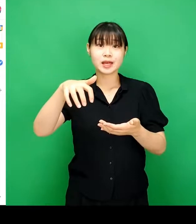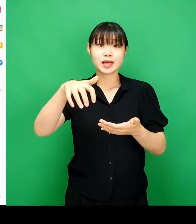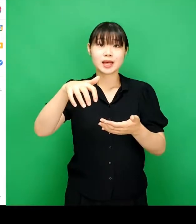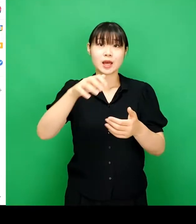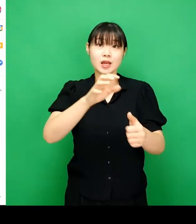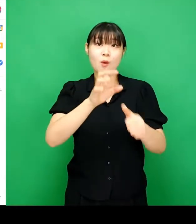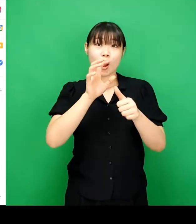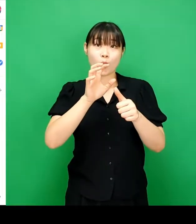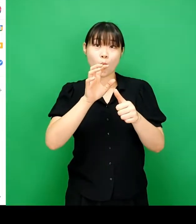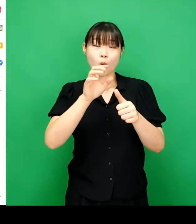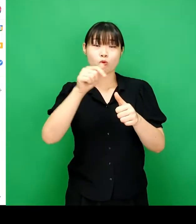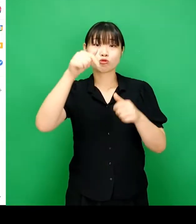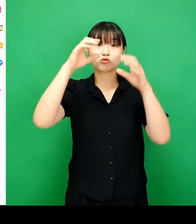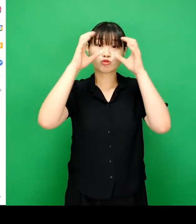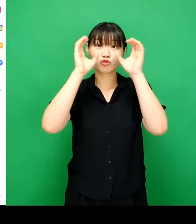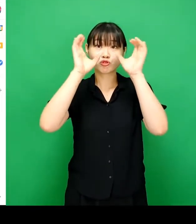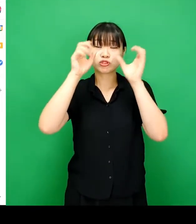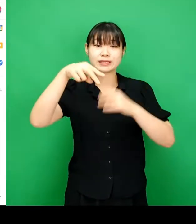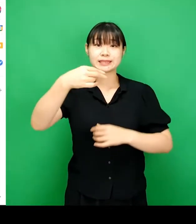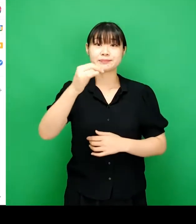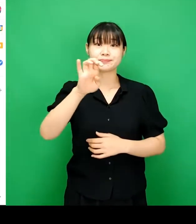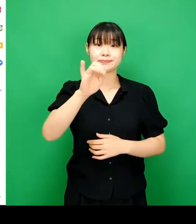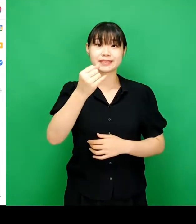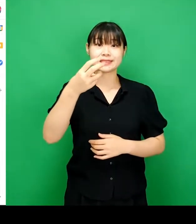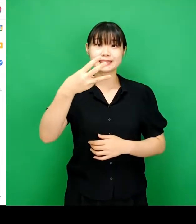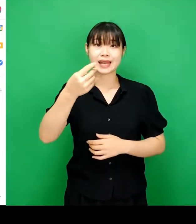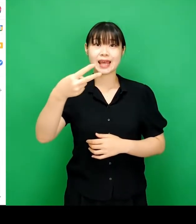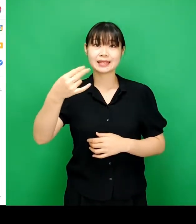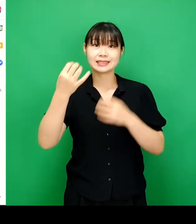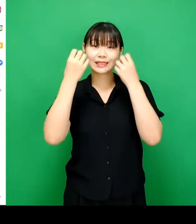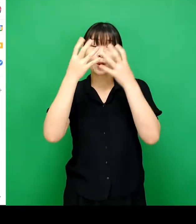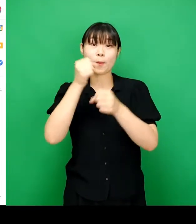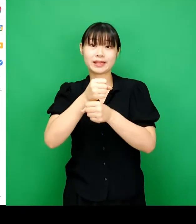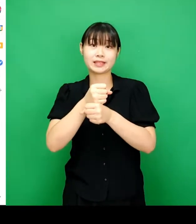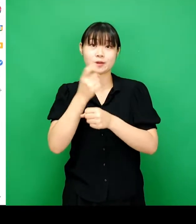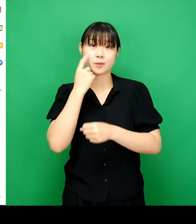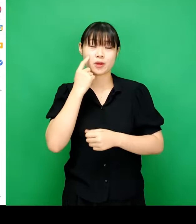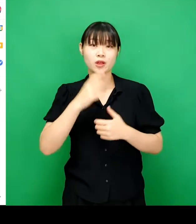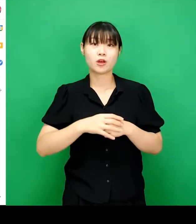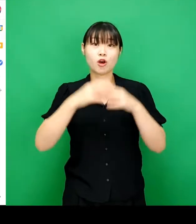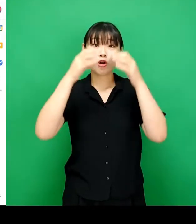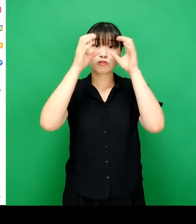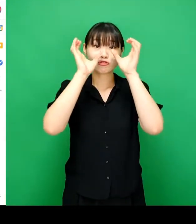데이터 수집 도구로 사용할 구글 스프레드시트를 새로 만들겠습니다.